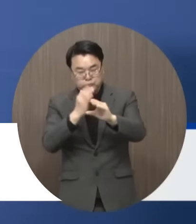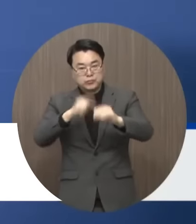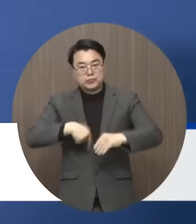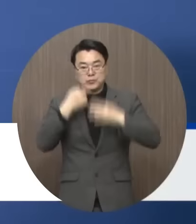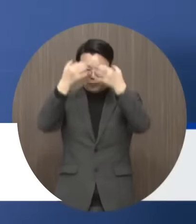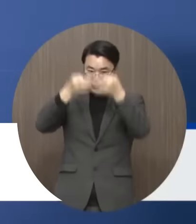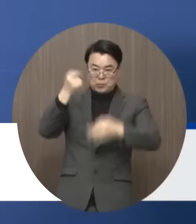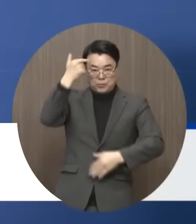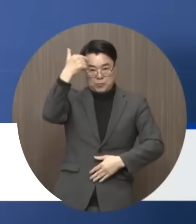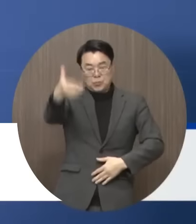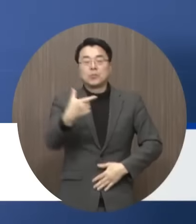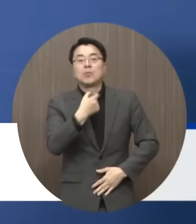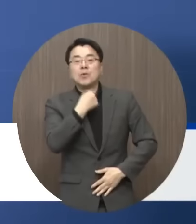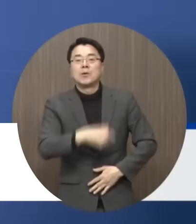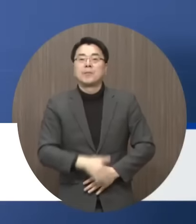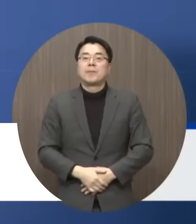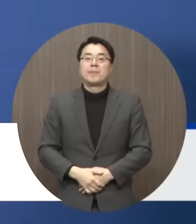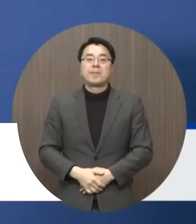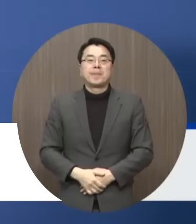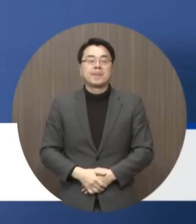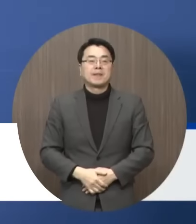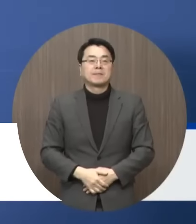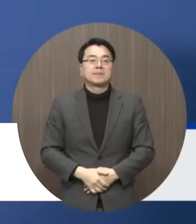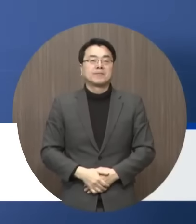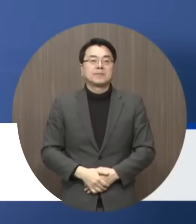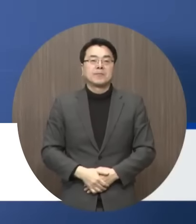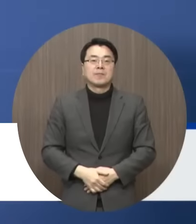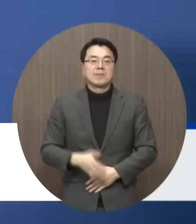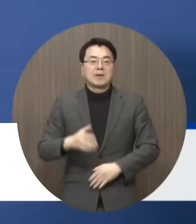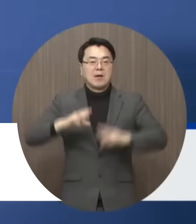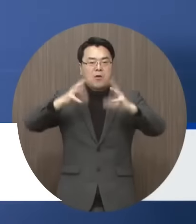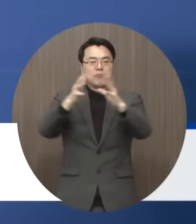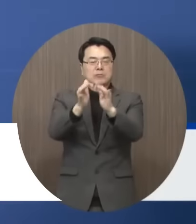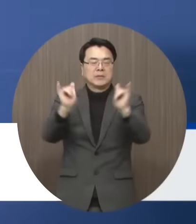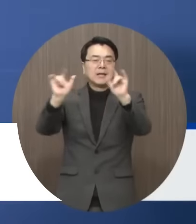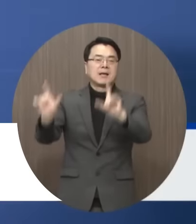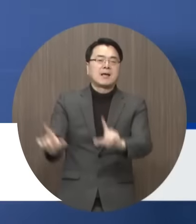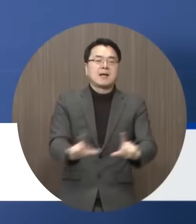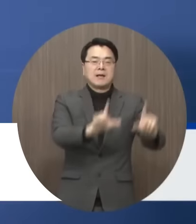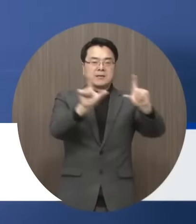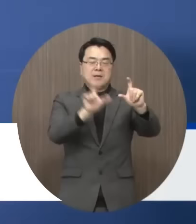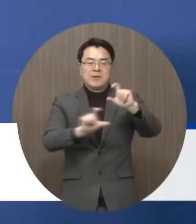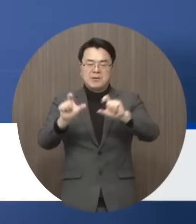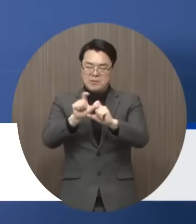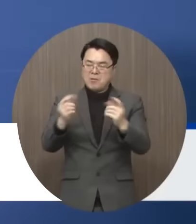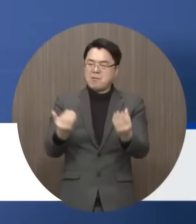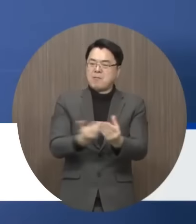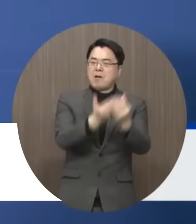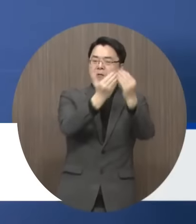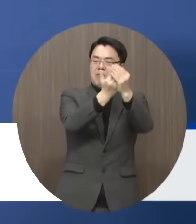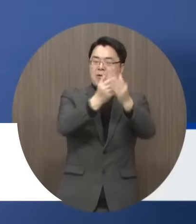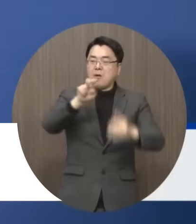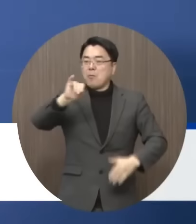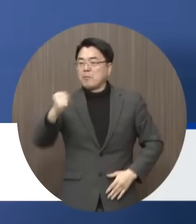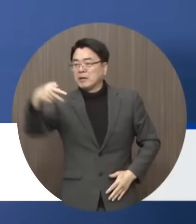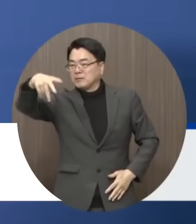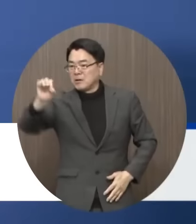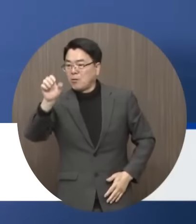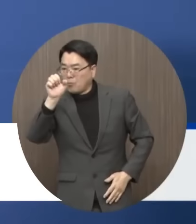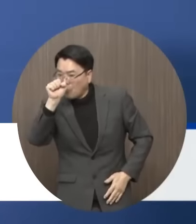생각을 하고 있습니다. 이렇게 본다면 국민들의 삶이 나아지고 민생이 좋아지고